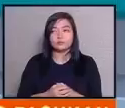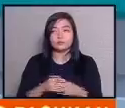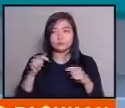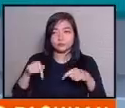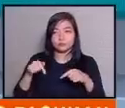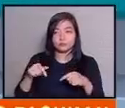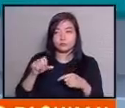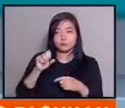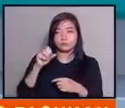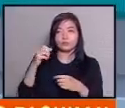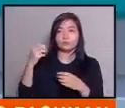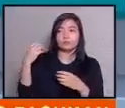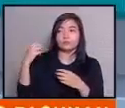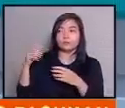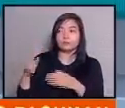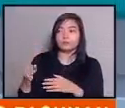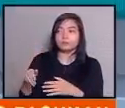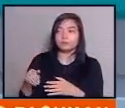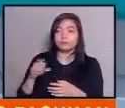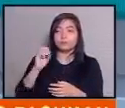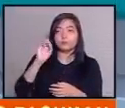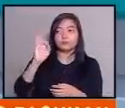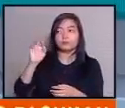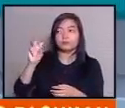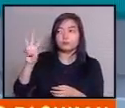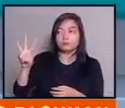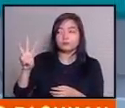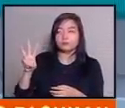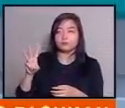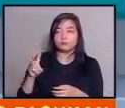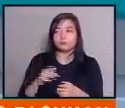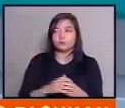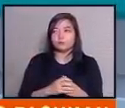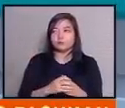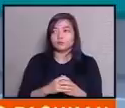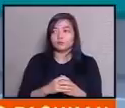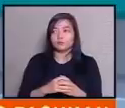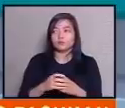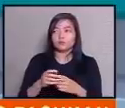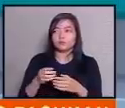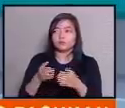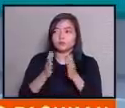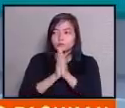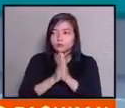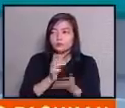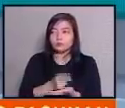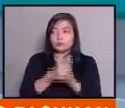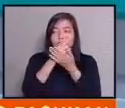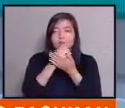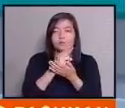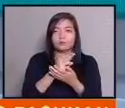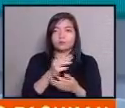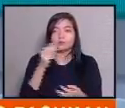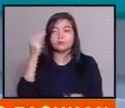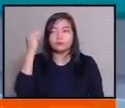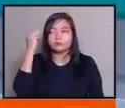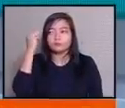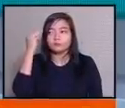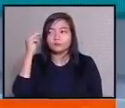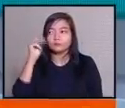Dito na po tayo sandigan ng mga inapi natin kababayan, ang OFW Alert. Nagpapasaklolo po sa atin ang OFW sa Kuwait na si Ma'am